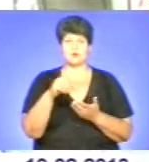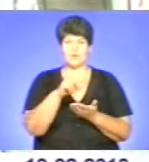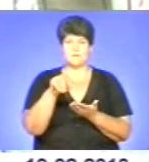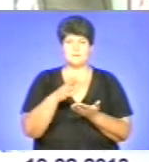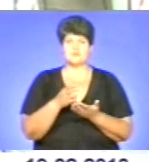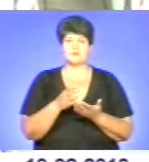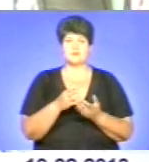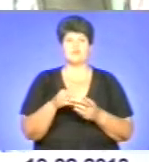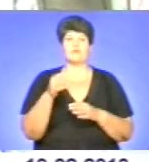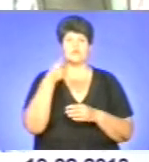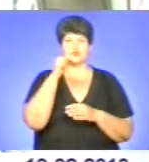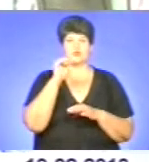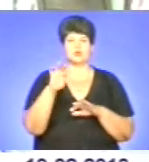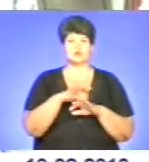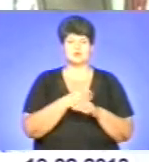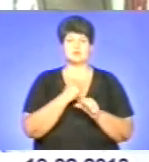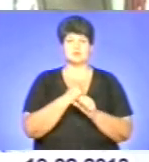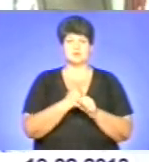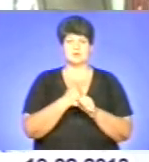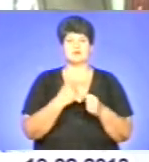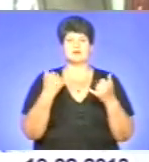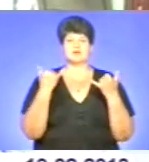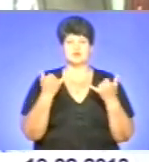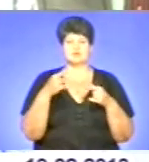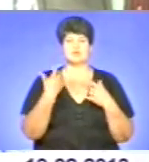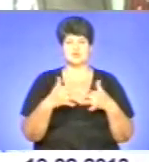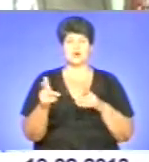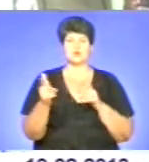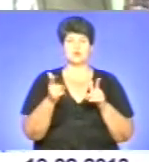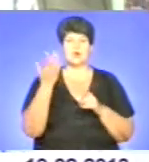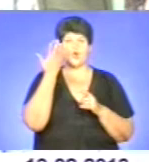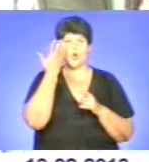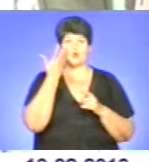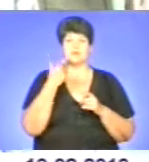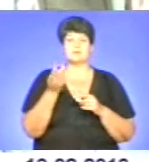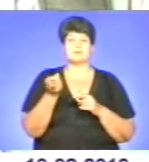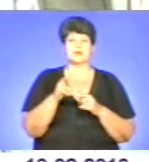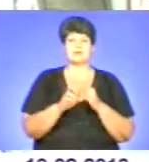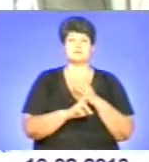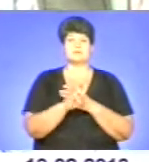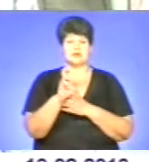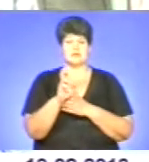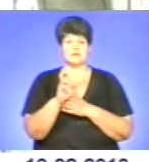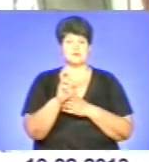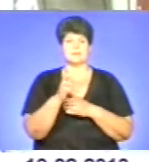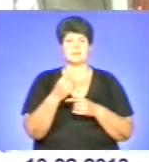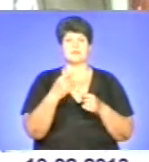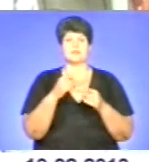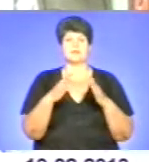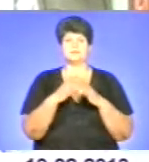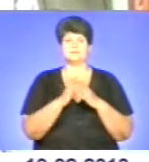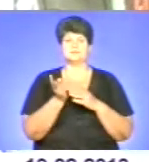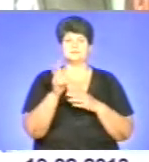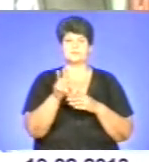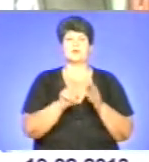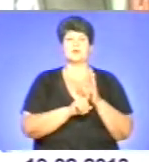дружина вчора її приготувала вона нас сьогодні вже в нас готова І от Коли ми прийдемо із храму Ми якраз розпочнемо свою трапезу